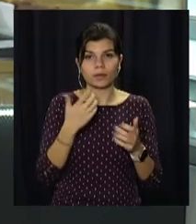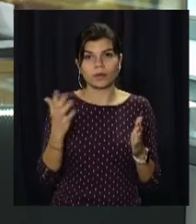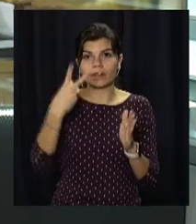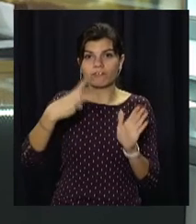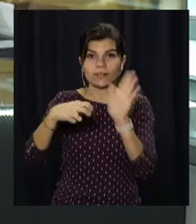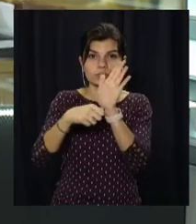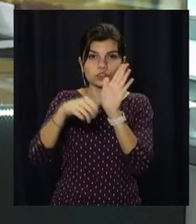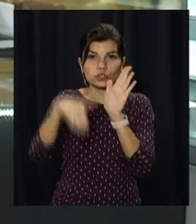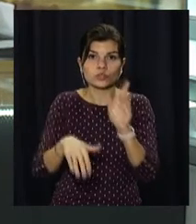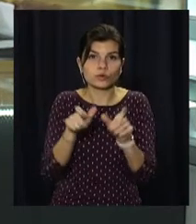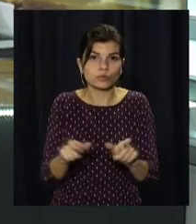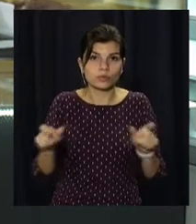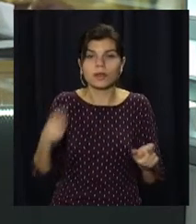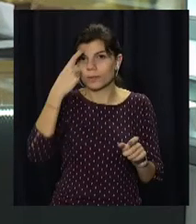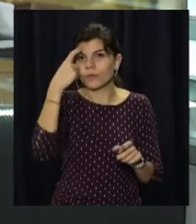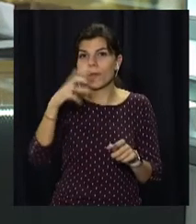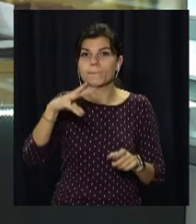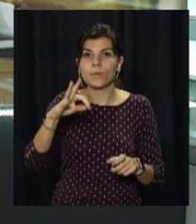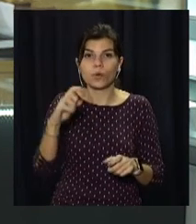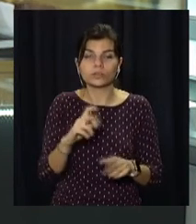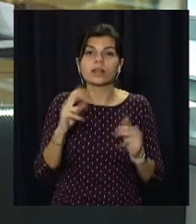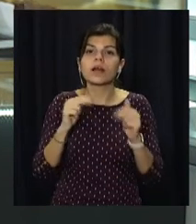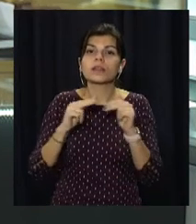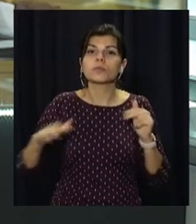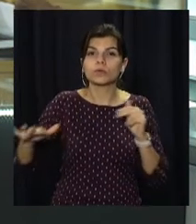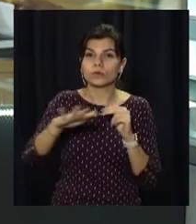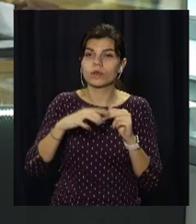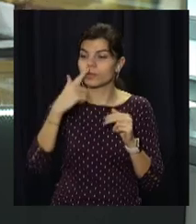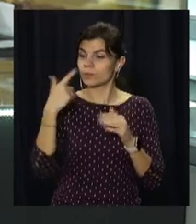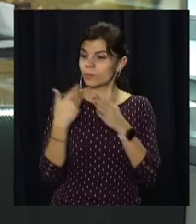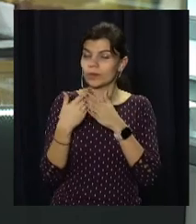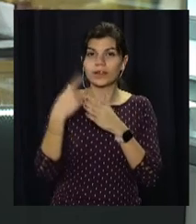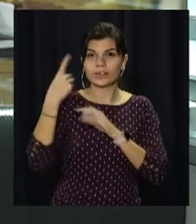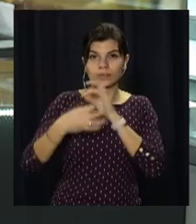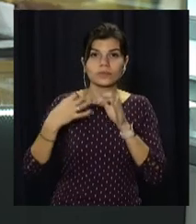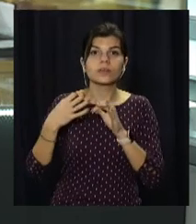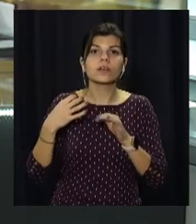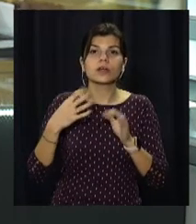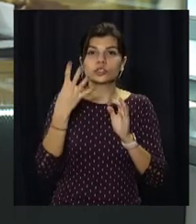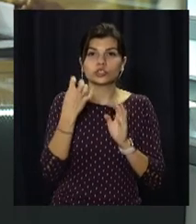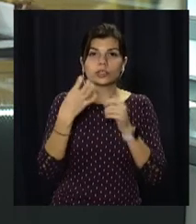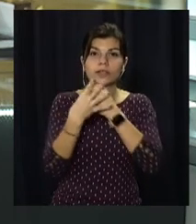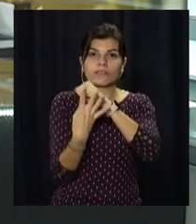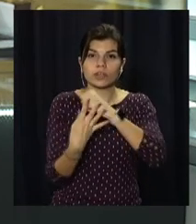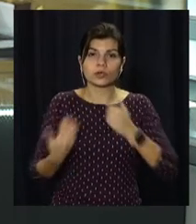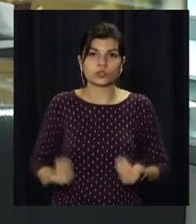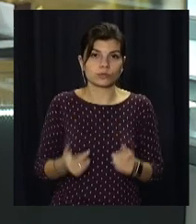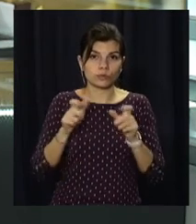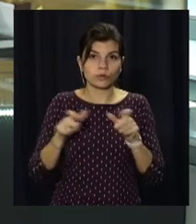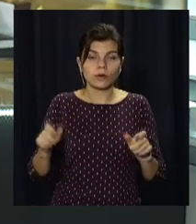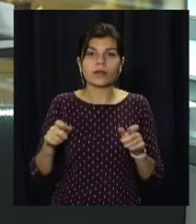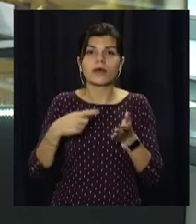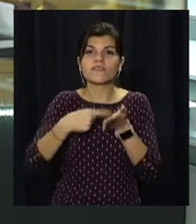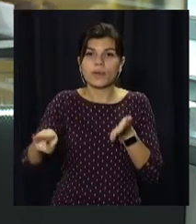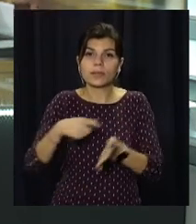26 тисяч пацієнтів, повідомили в МОЗ. На Дніпропетровщині за попередню добу занедужали 419 мешканців. Виписали